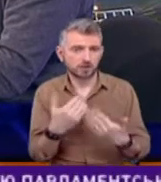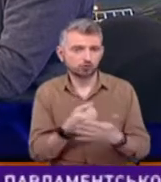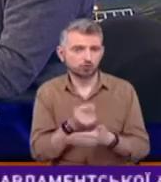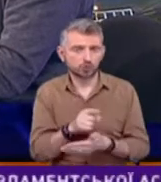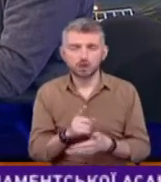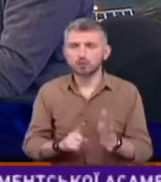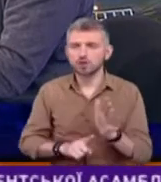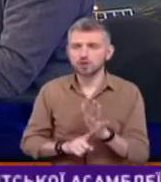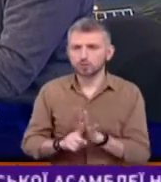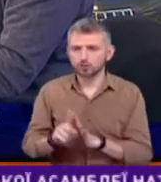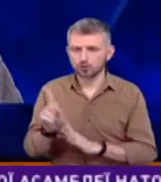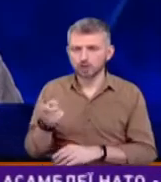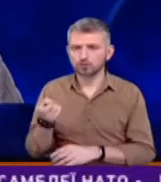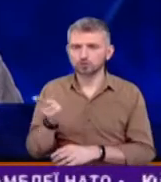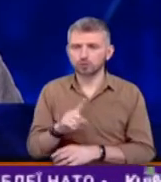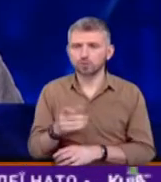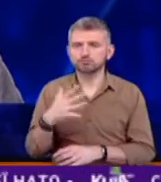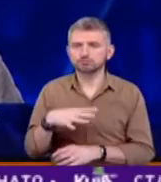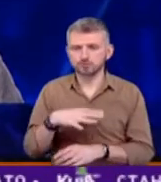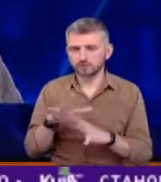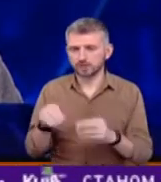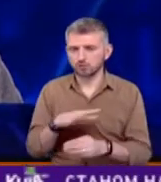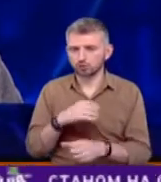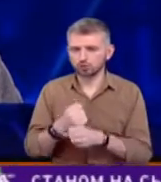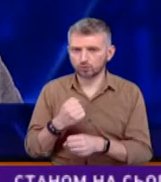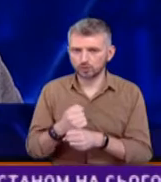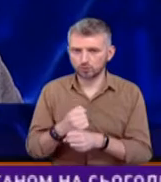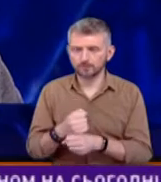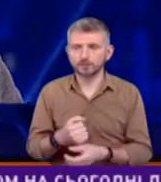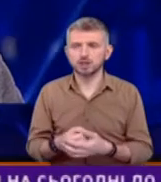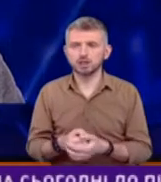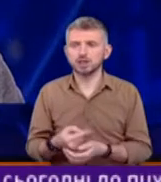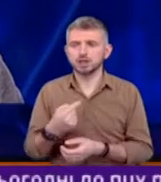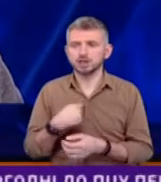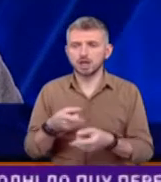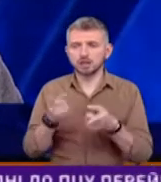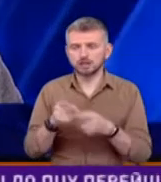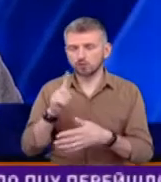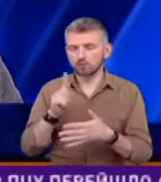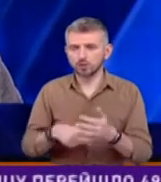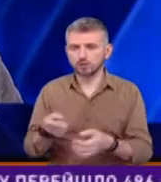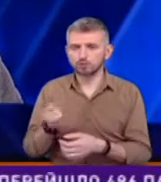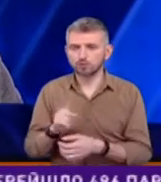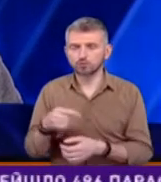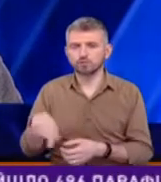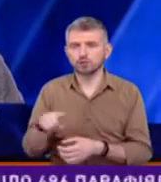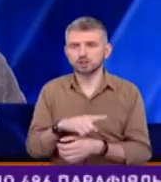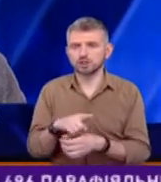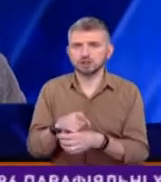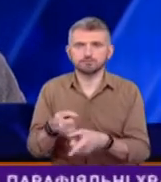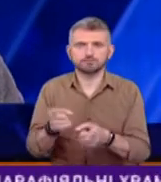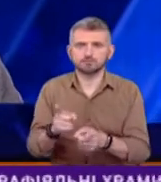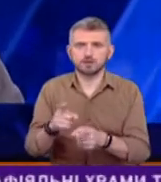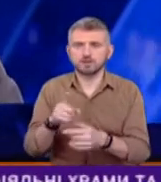Почнемо спочатку з того, для чого це взагалі було зроблено. Да, я дійсно переконаний в тому, що вони свято вірять в